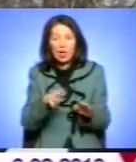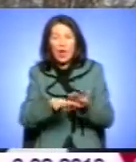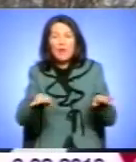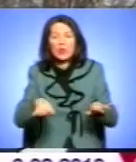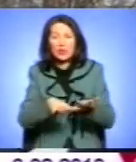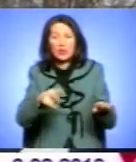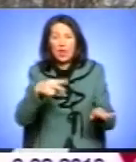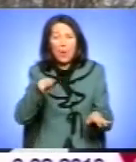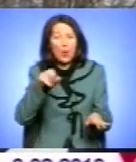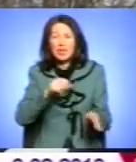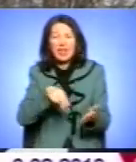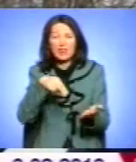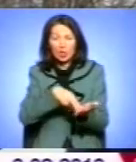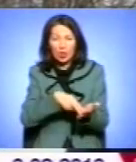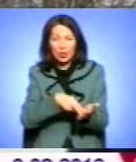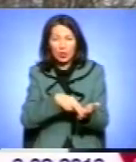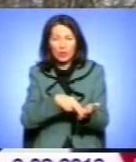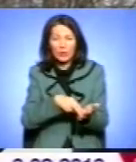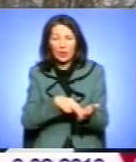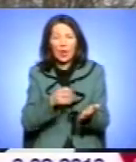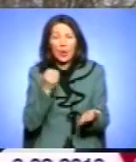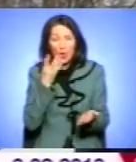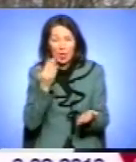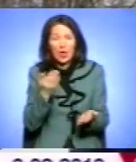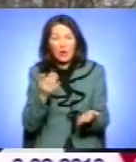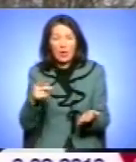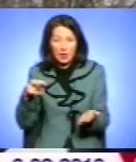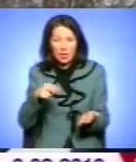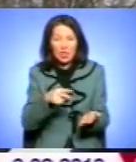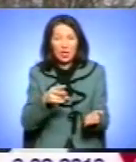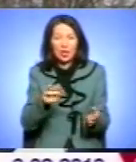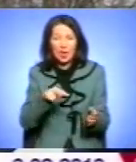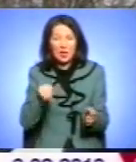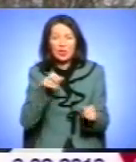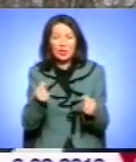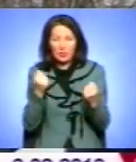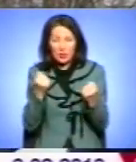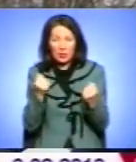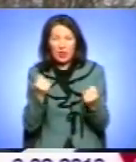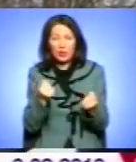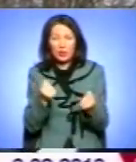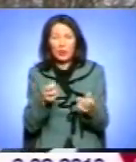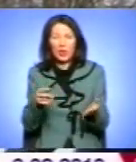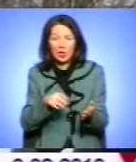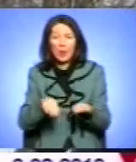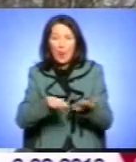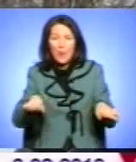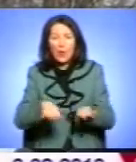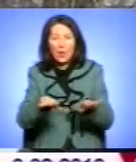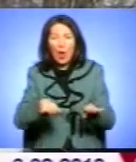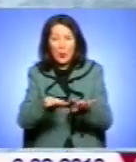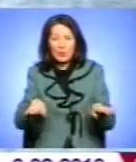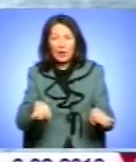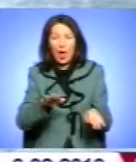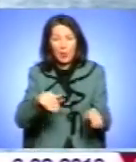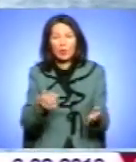бо ви вже туди йшли, значить в тому місці лід вже крепший і вас витримає. І після того вже вставати на ноги і рухатись до безпечного напрямку до